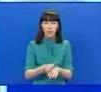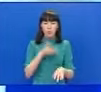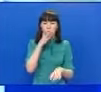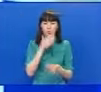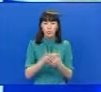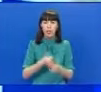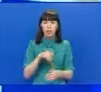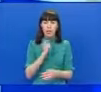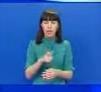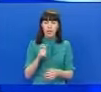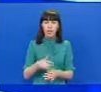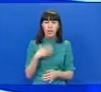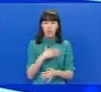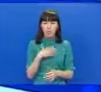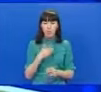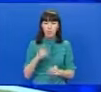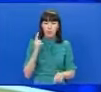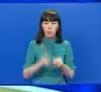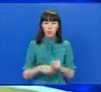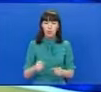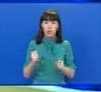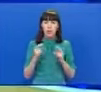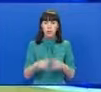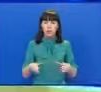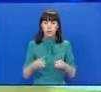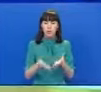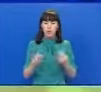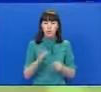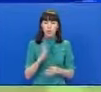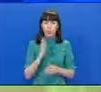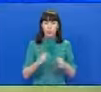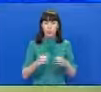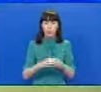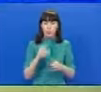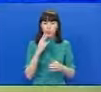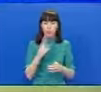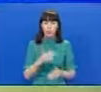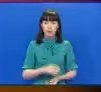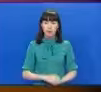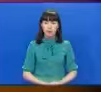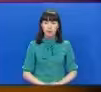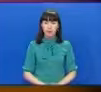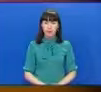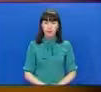бері тұрғындардың тыныштығын алып келген қылмыстық топты құрықтады. Алдағы топтамада толығырақ.